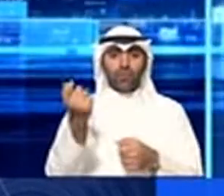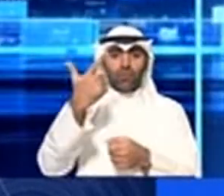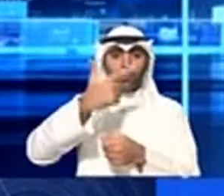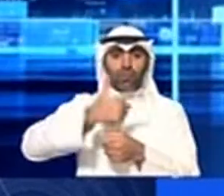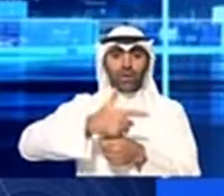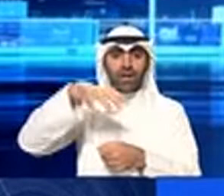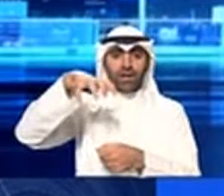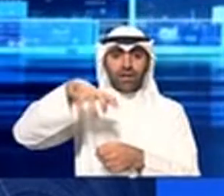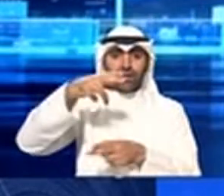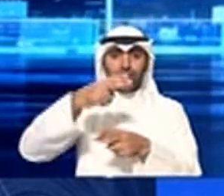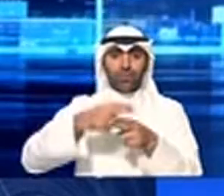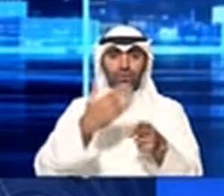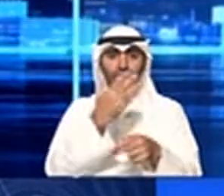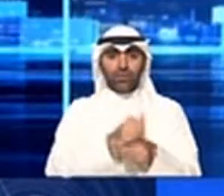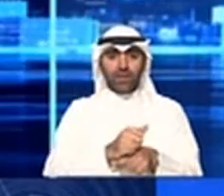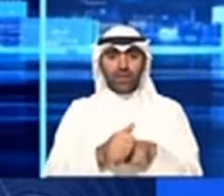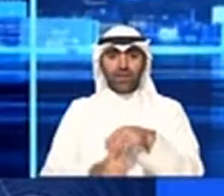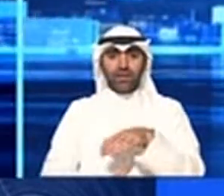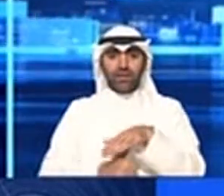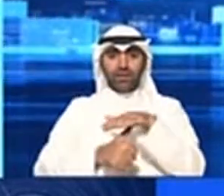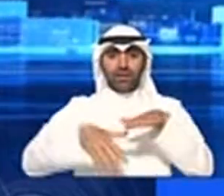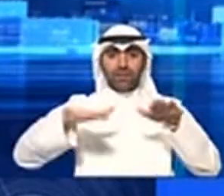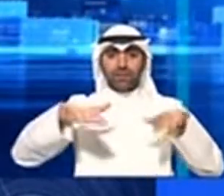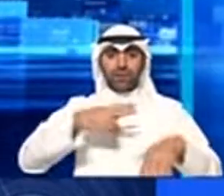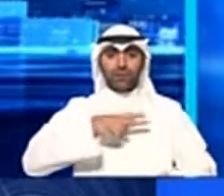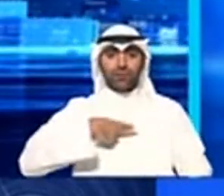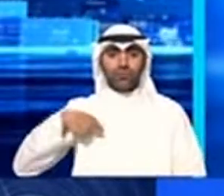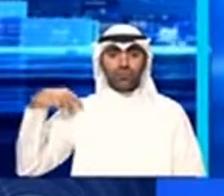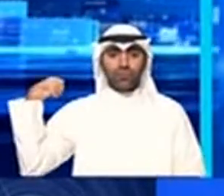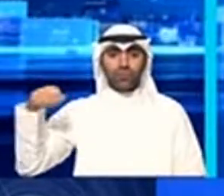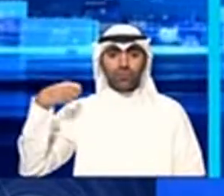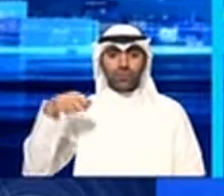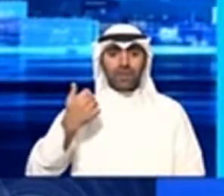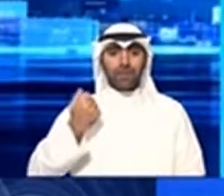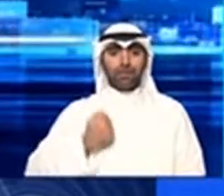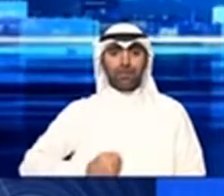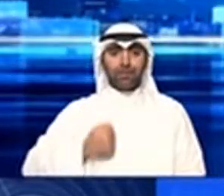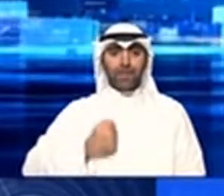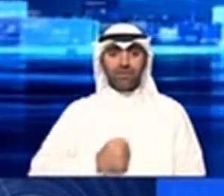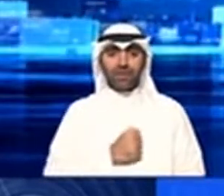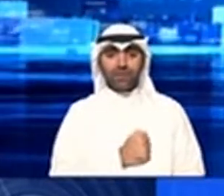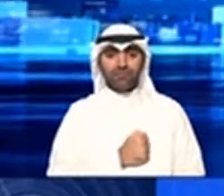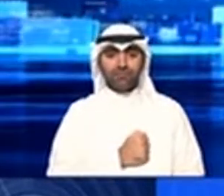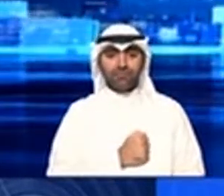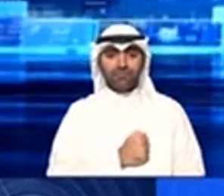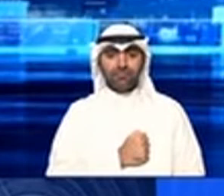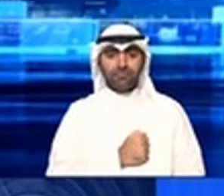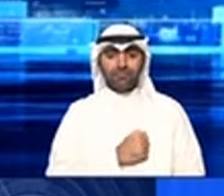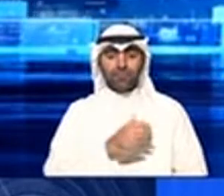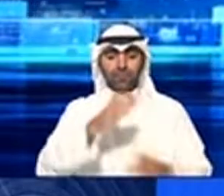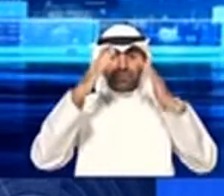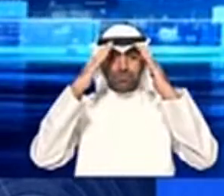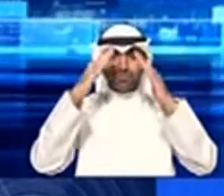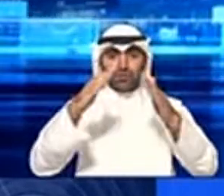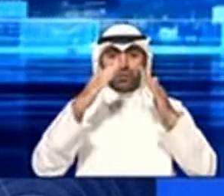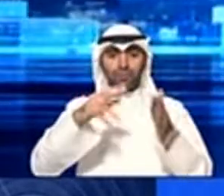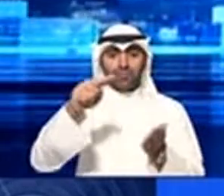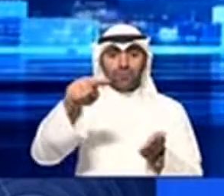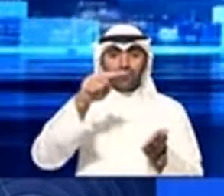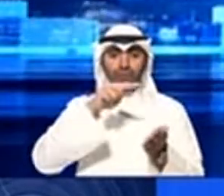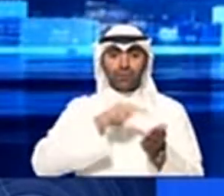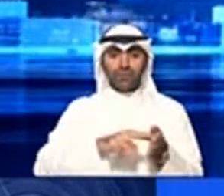آل خليفة رئيس وزراء مملكة البحرين الشقيقة، ضمنها خالص شكره على ما عبر عنه من